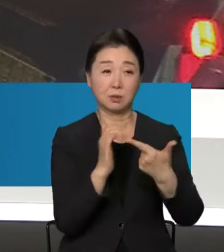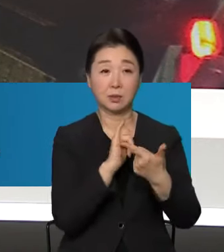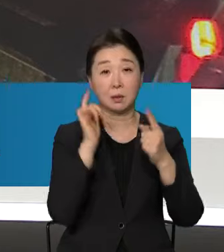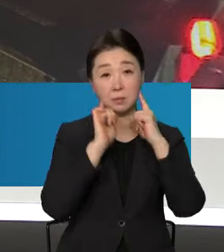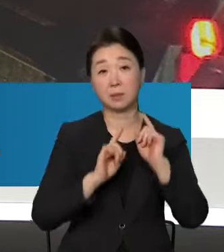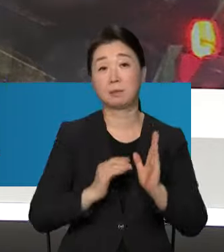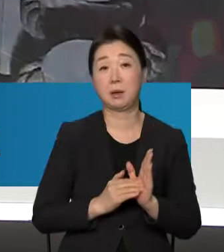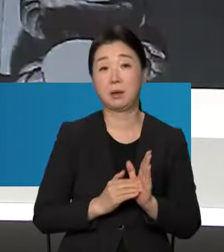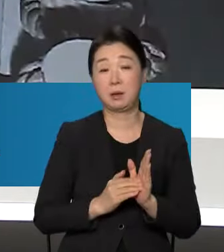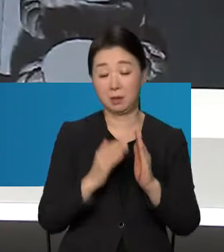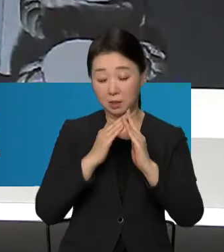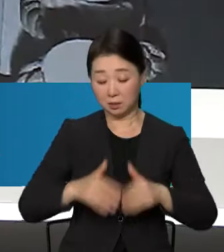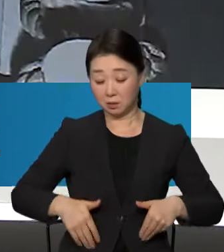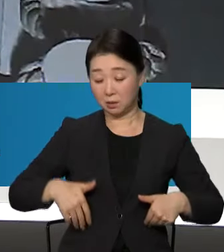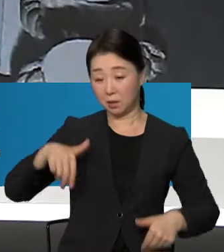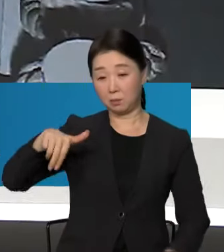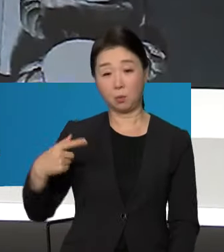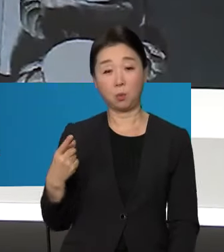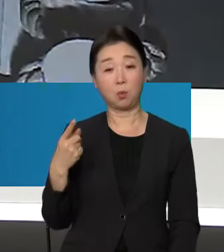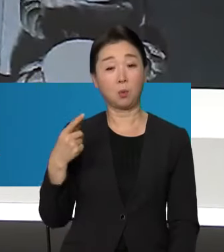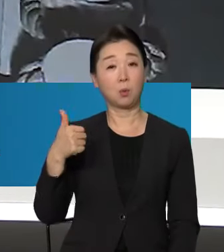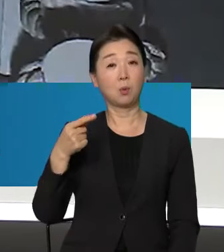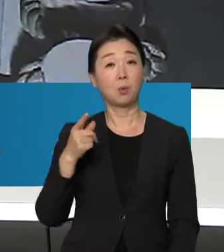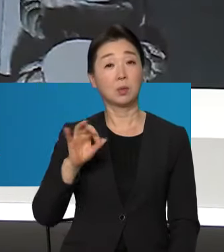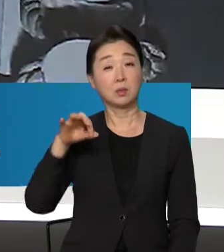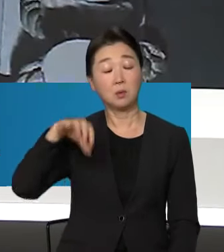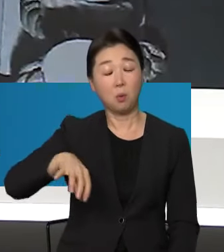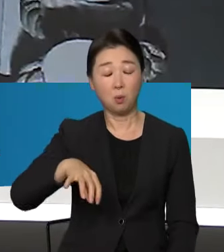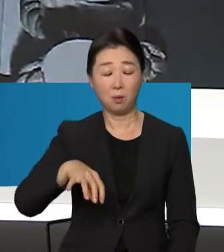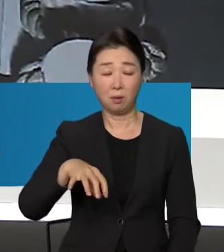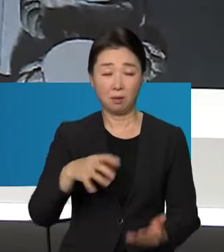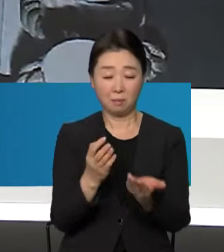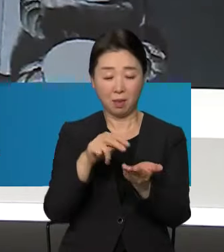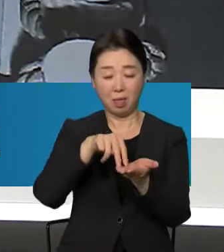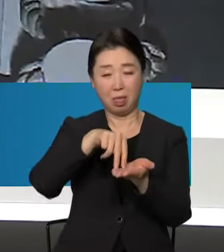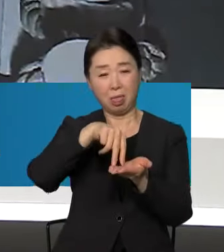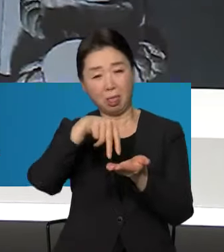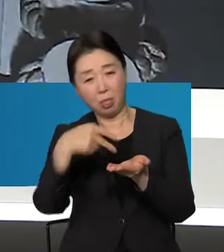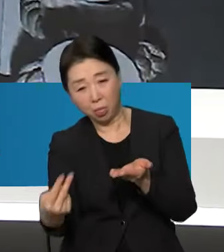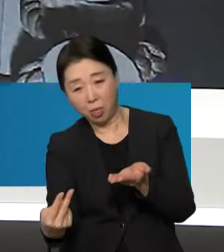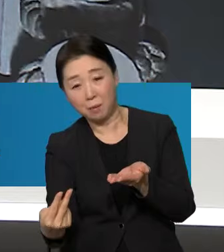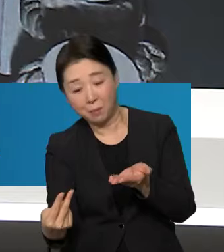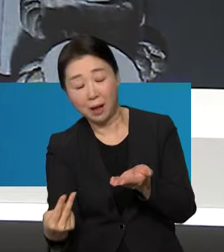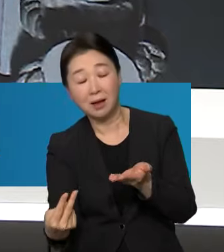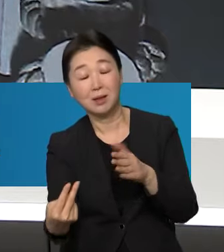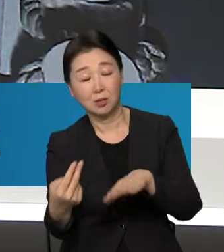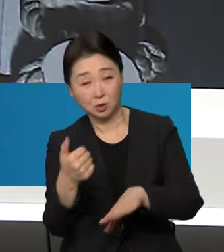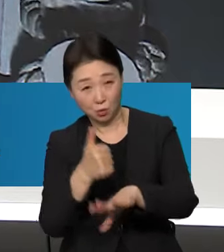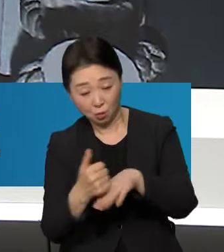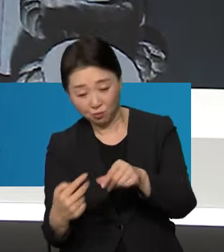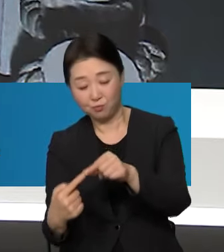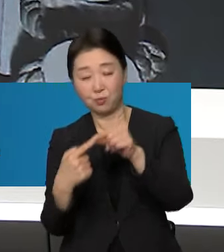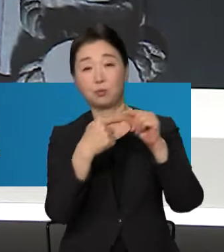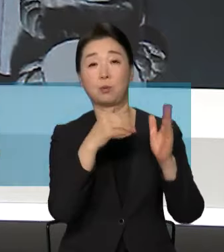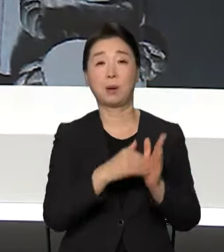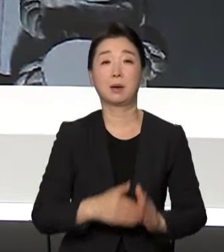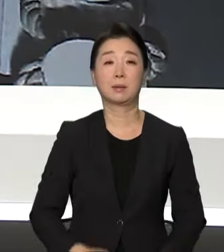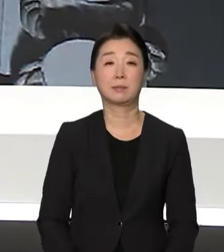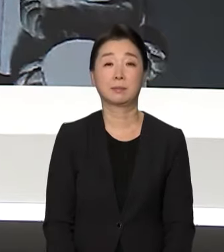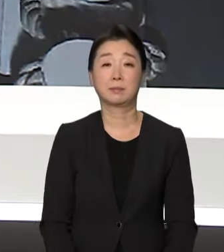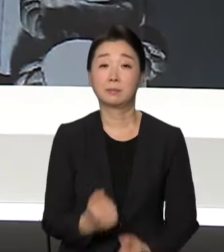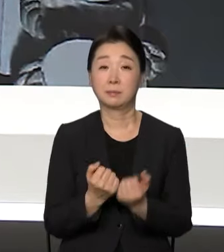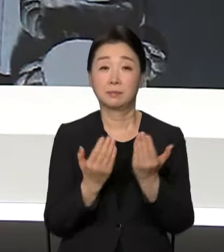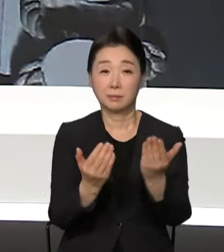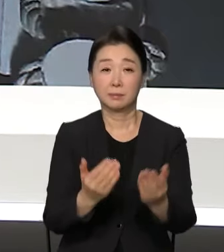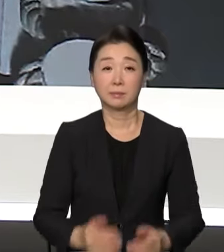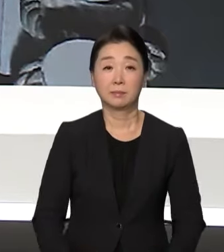입었습니다. 전남 고흥에선 배에서 발을 헛디뎌 바다에 빠진 선장이 해경에 구조됐습니다. 밤사이 사건 사고 소식